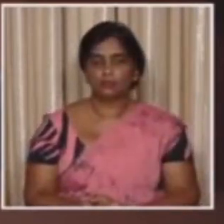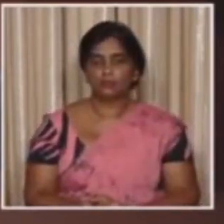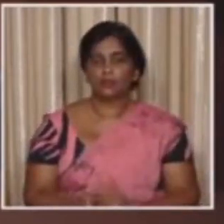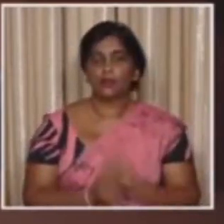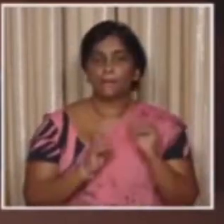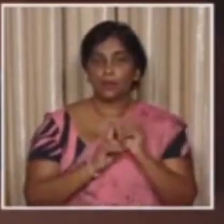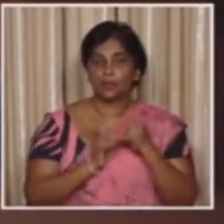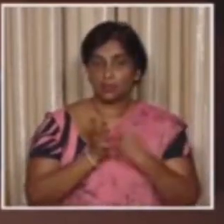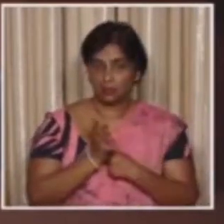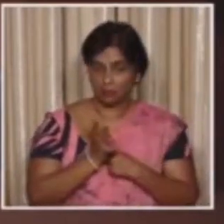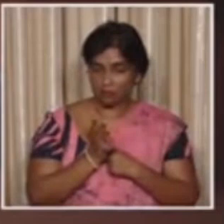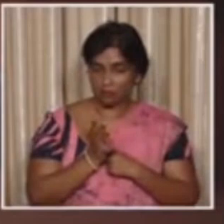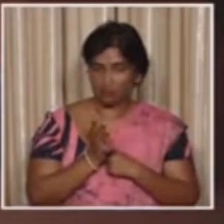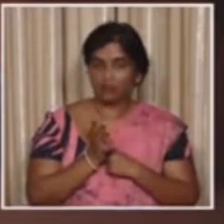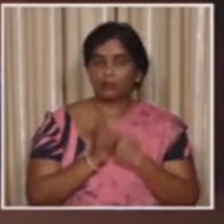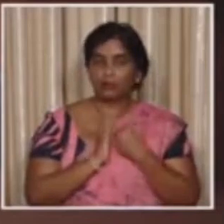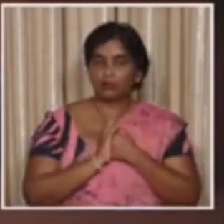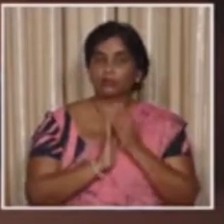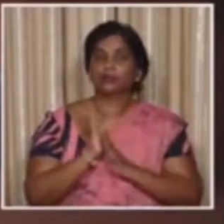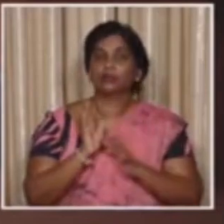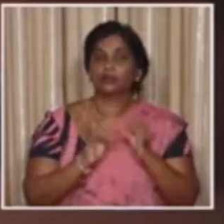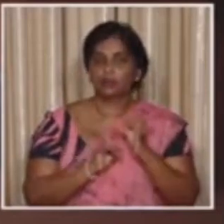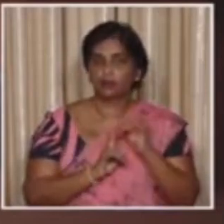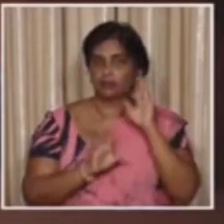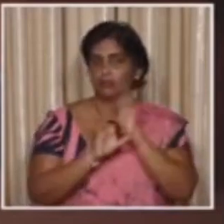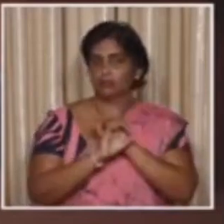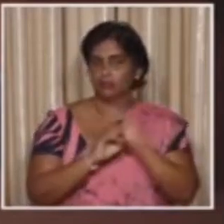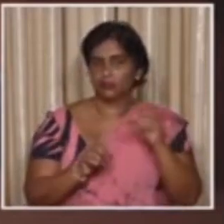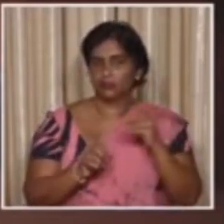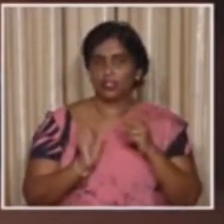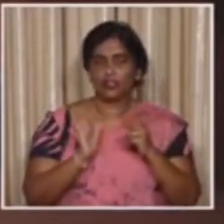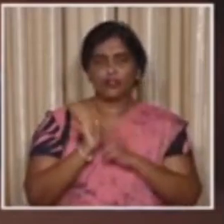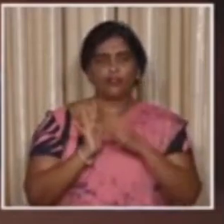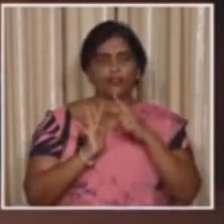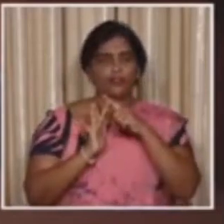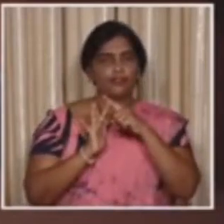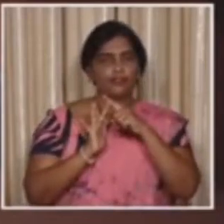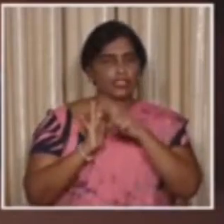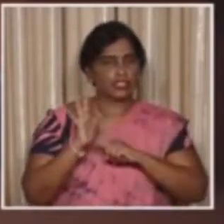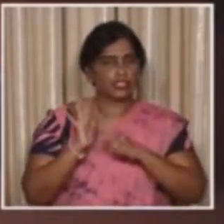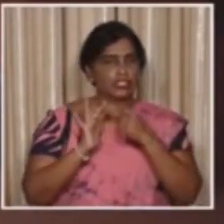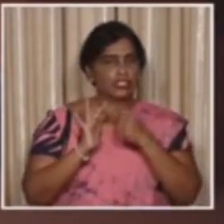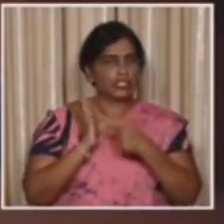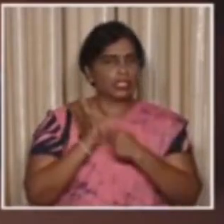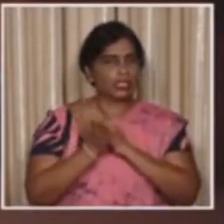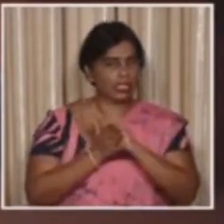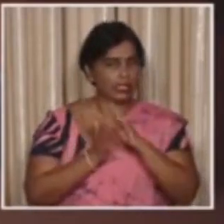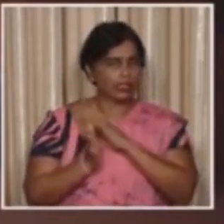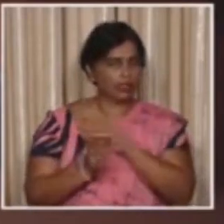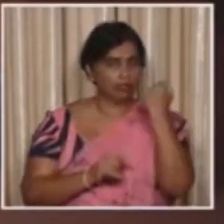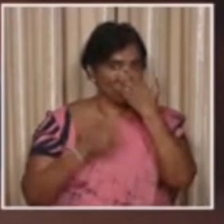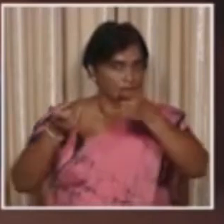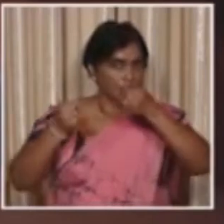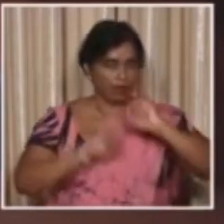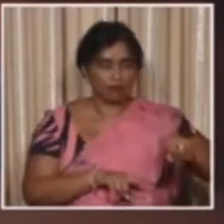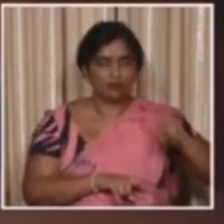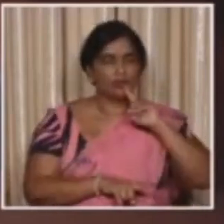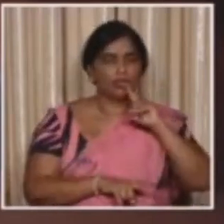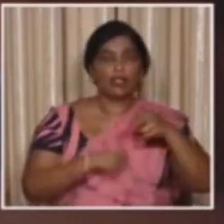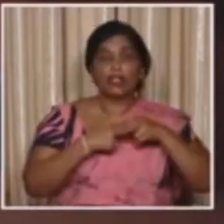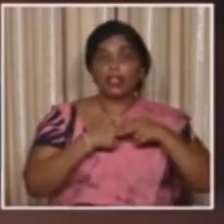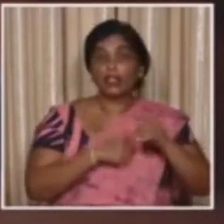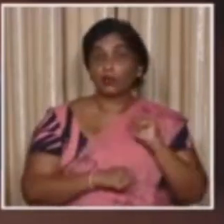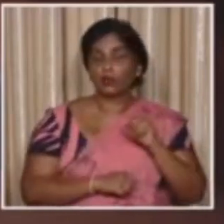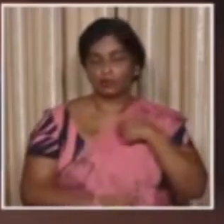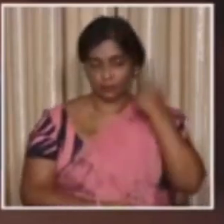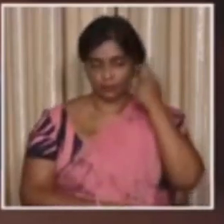ප්‍රසන්න රණතුංග ගරු අමාත්‍යවරයා යම් ප්‍රකාශයක් කර අපේ විජිතහෙරත් මන්ත්‍රීතුමාගේ ප්‍රකාශයෙන් පසුව මා දන්නවා ඒකට හේතුනේ මොකද්ද